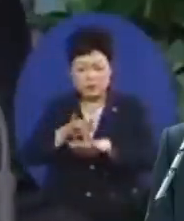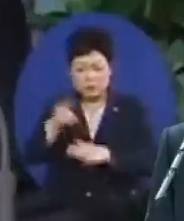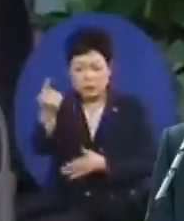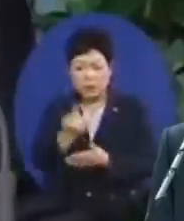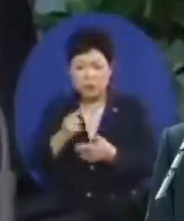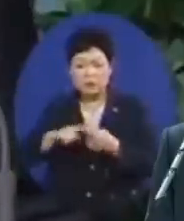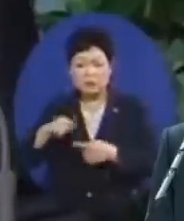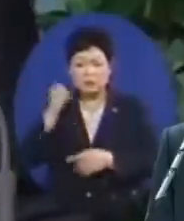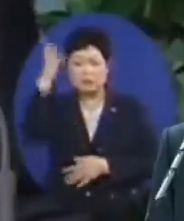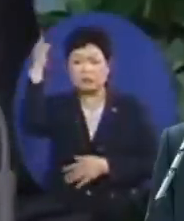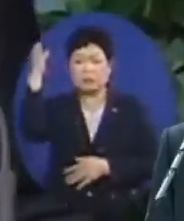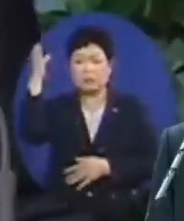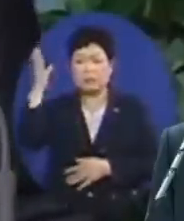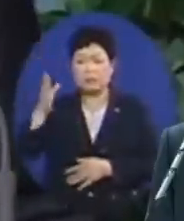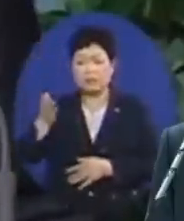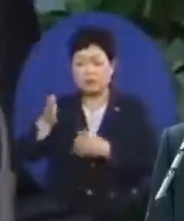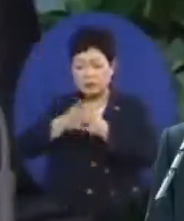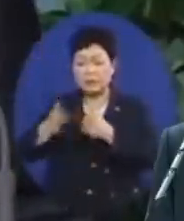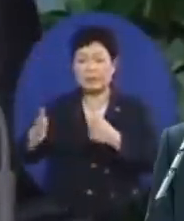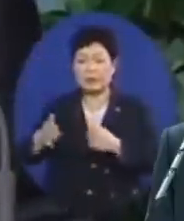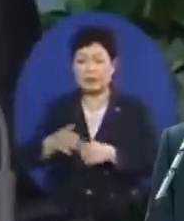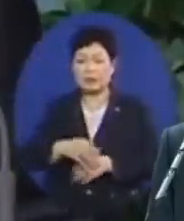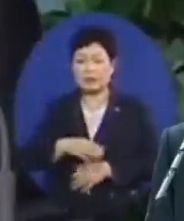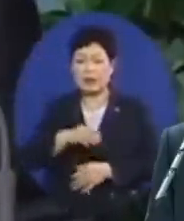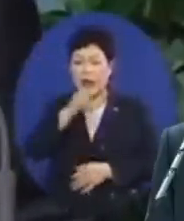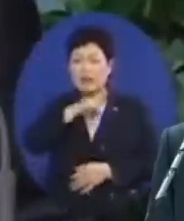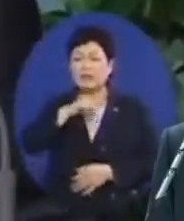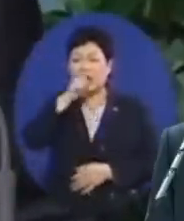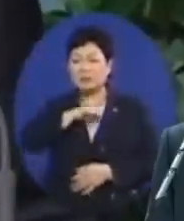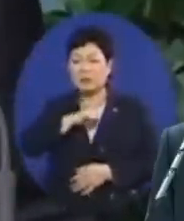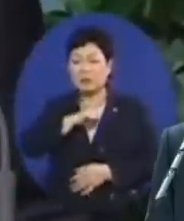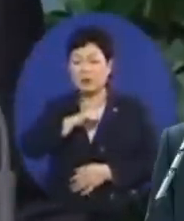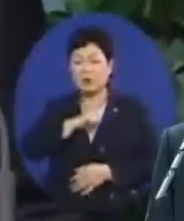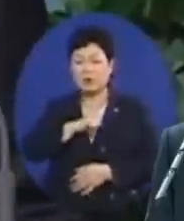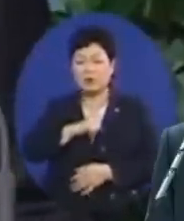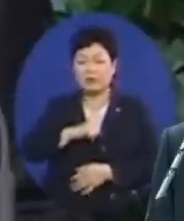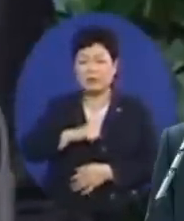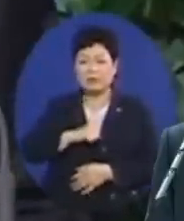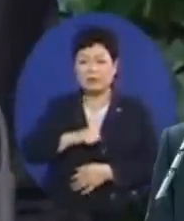잊어버려요. 그래서 아스피린을 먹고